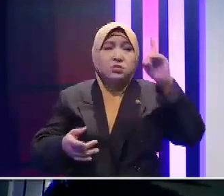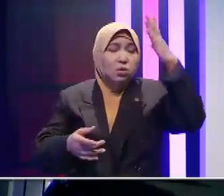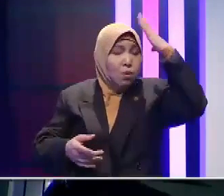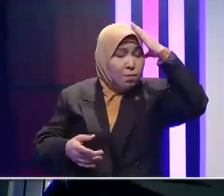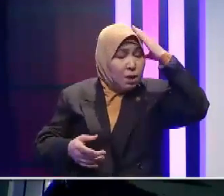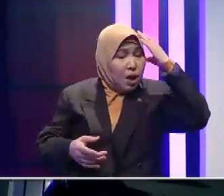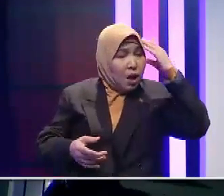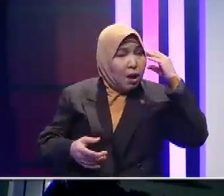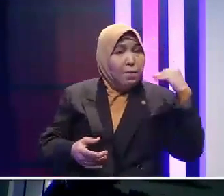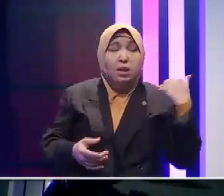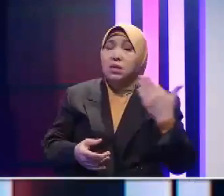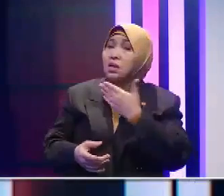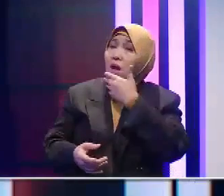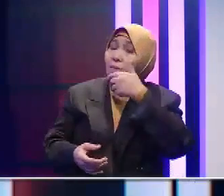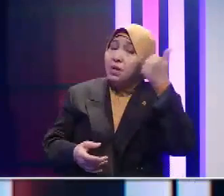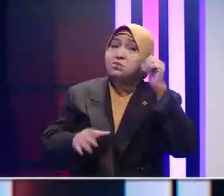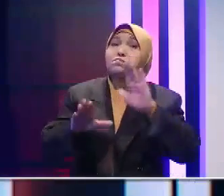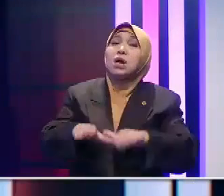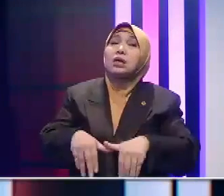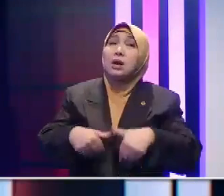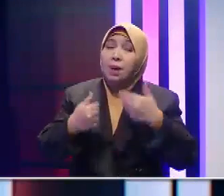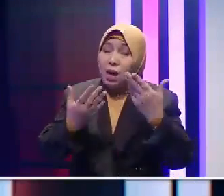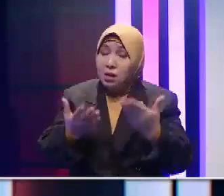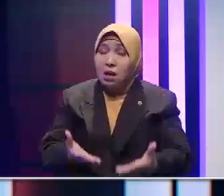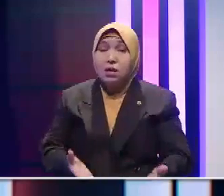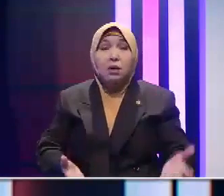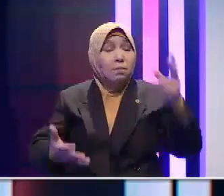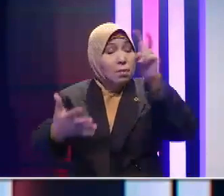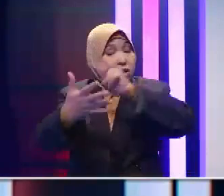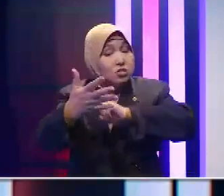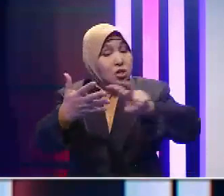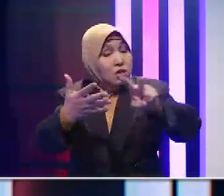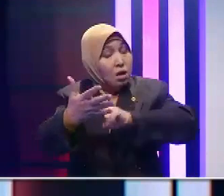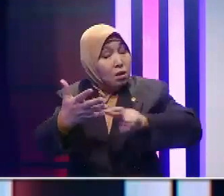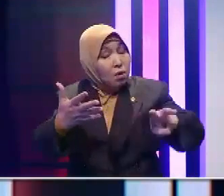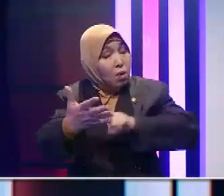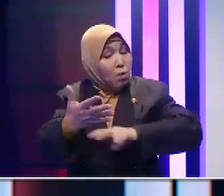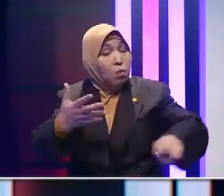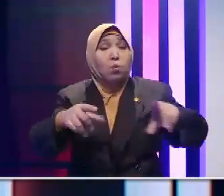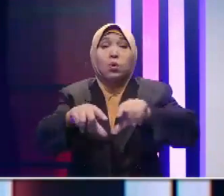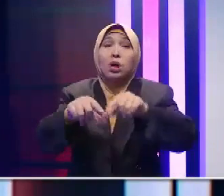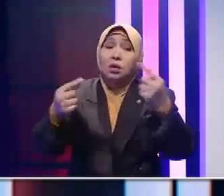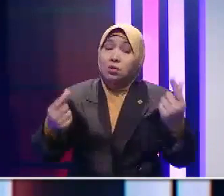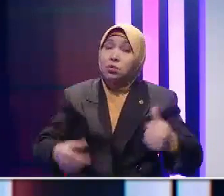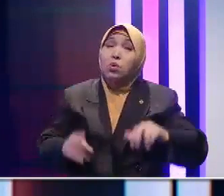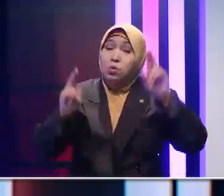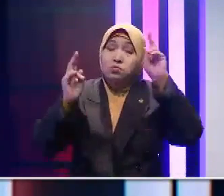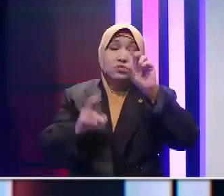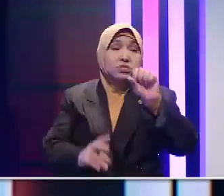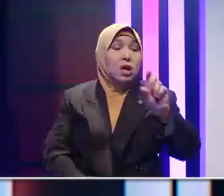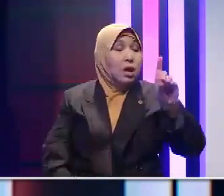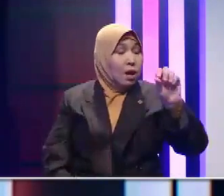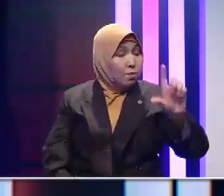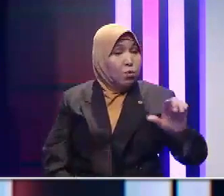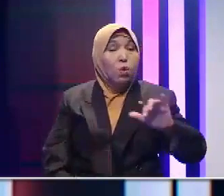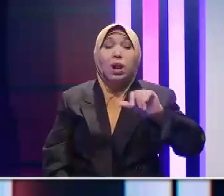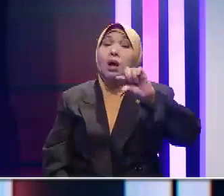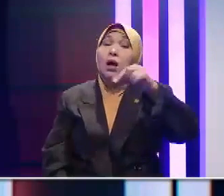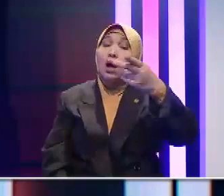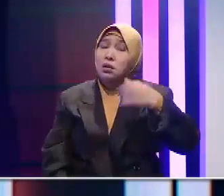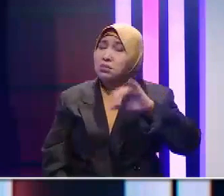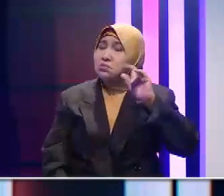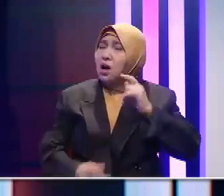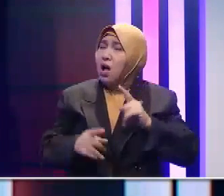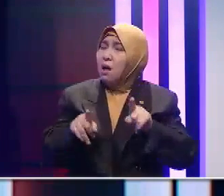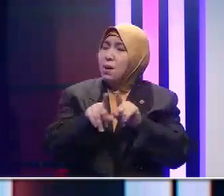pengalaman yang sangat menarik. Bagaimana apabila dibacakan Al-Quran itu, Ustaz Abdul Ghani kita sendiri seakan-akan terbayang